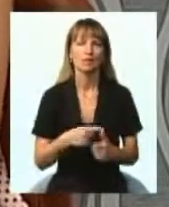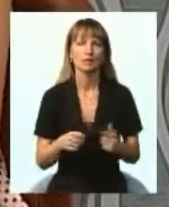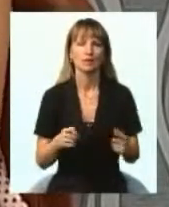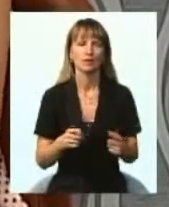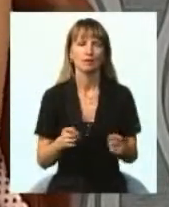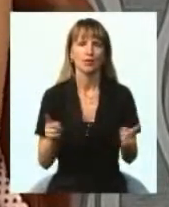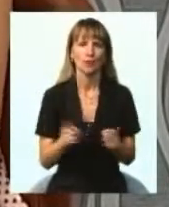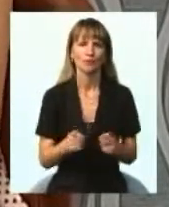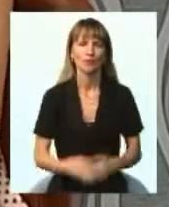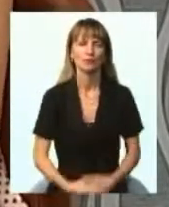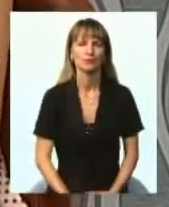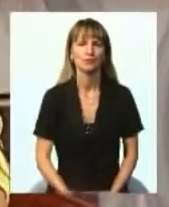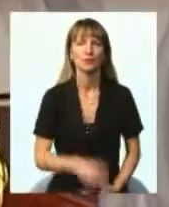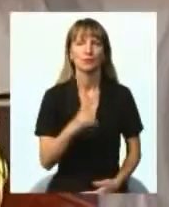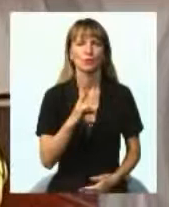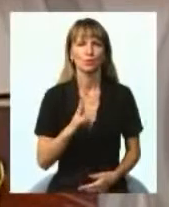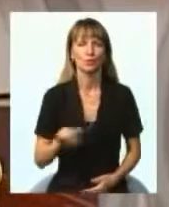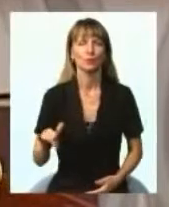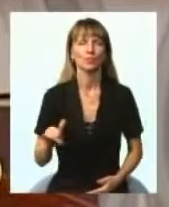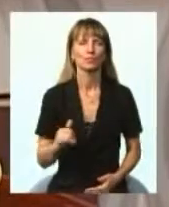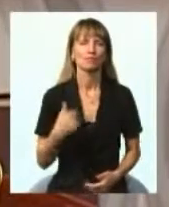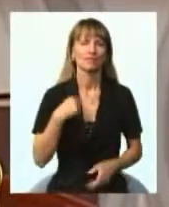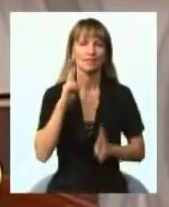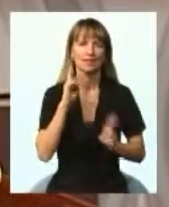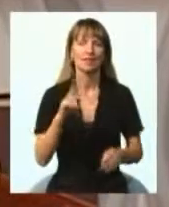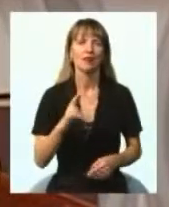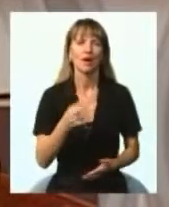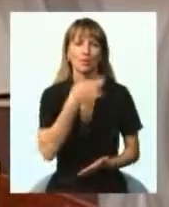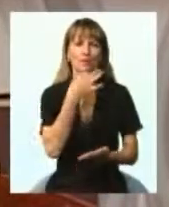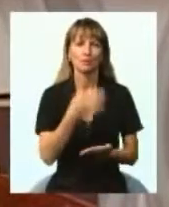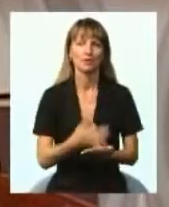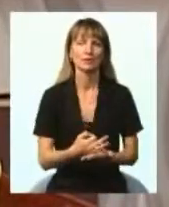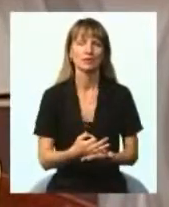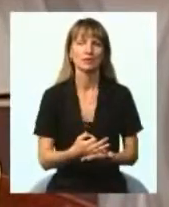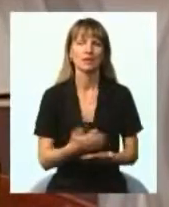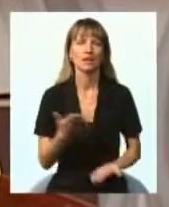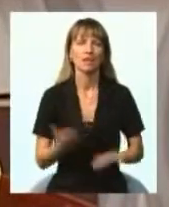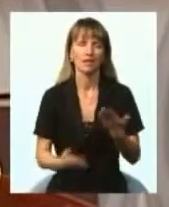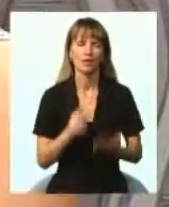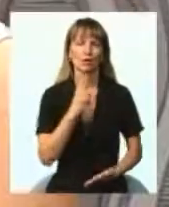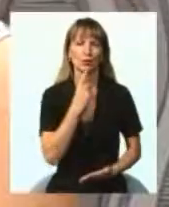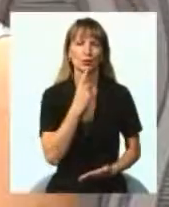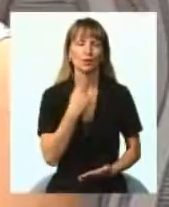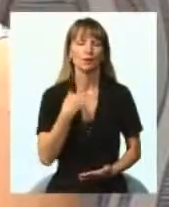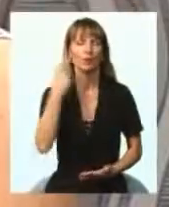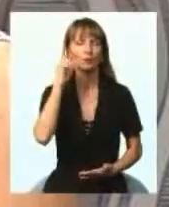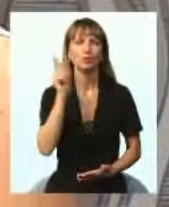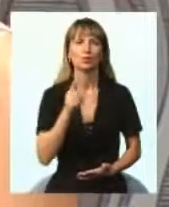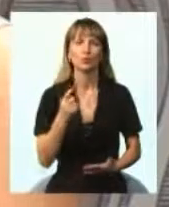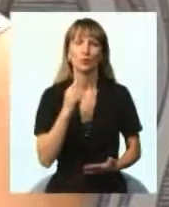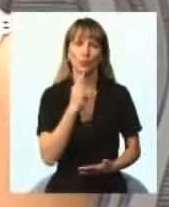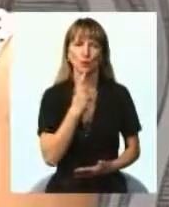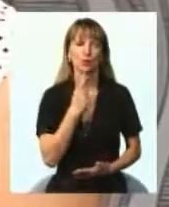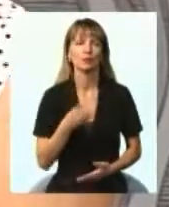швидко. Навіть не знаю, як відповісти. Мабуть, важко. Я все-таки гадаю, важко, тому